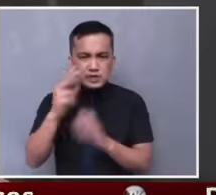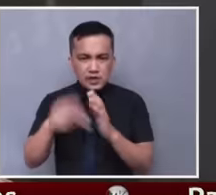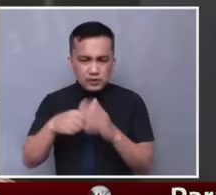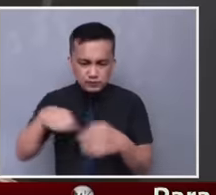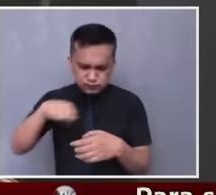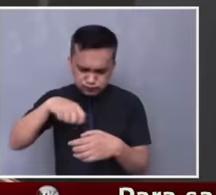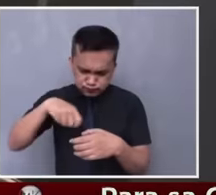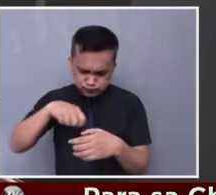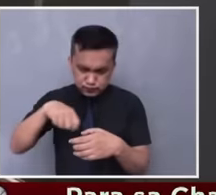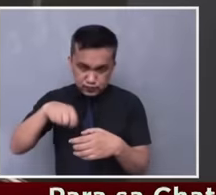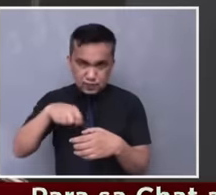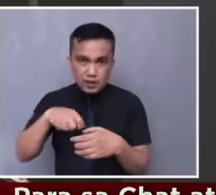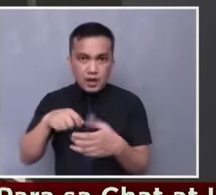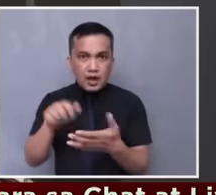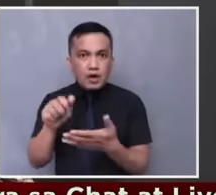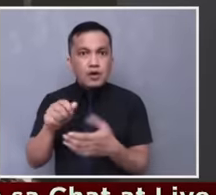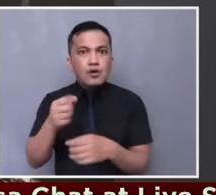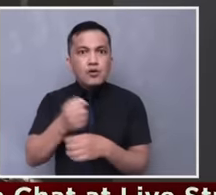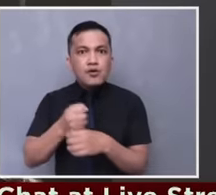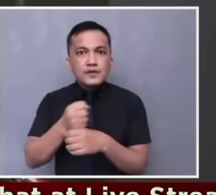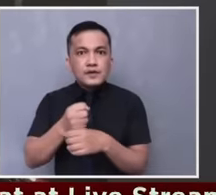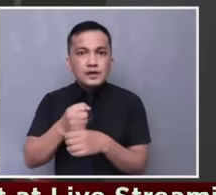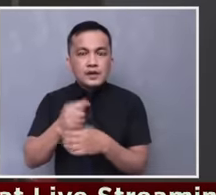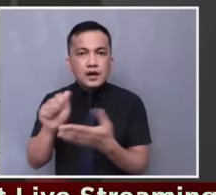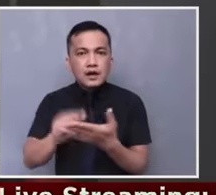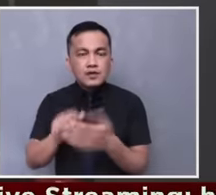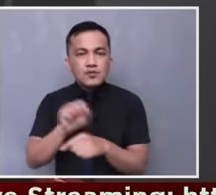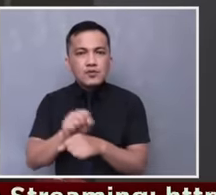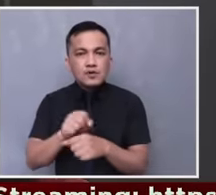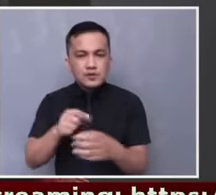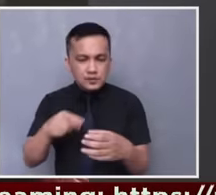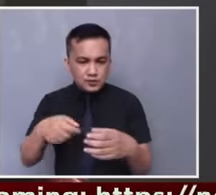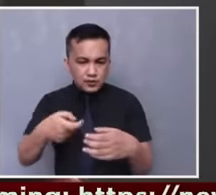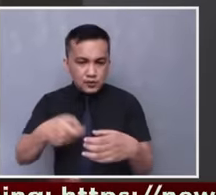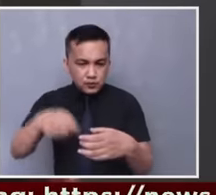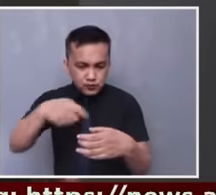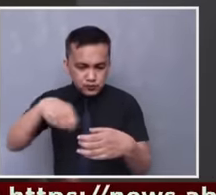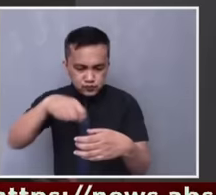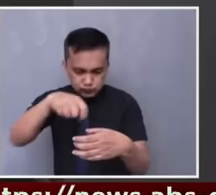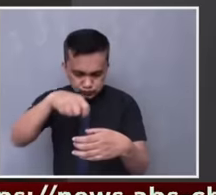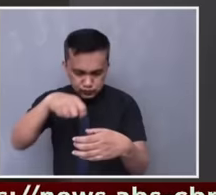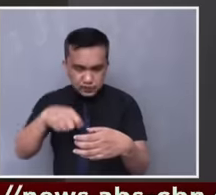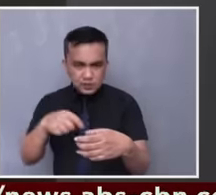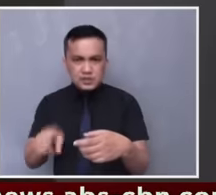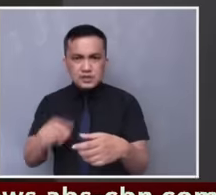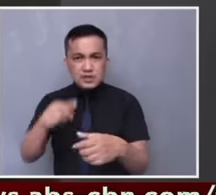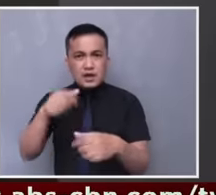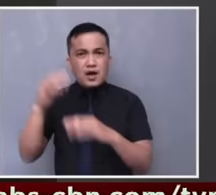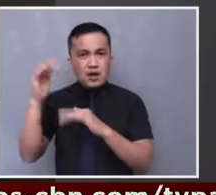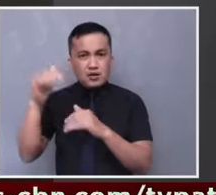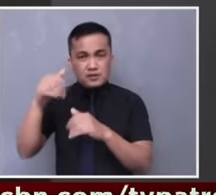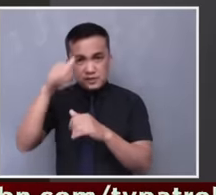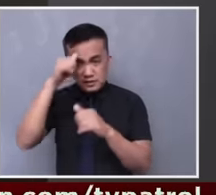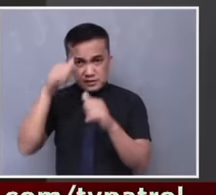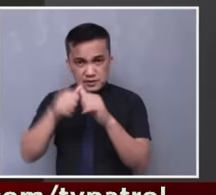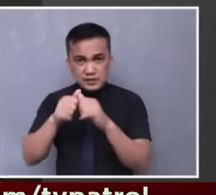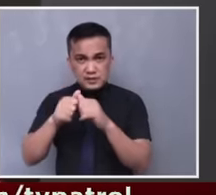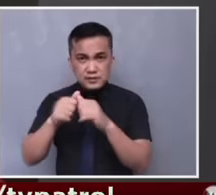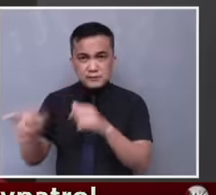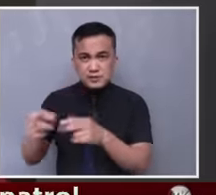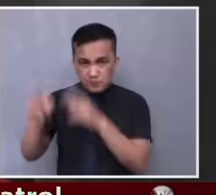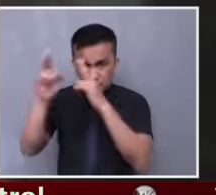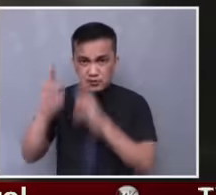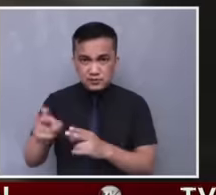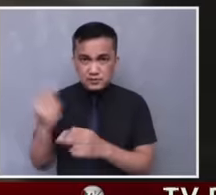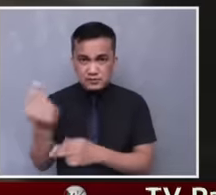kanyang coffee artwork. Sabi niya, sana ay alalahanin at bigyang pugay ng bawat Pilipino ang mga bayani na nagsakripisyo